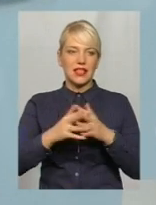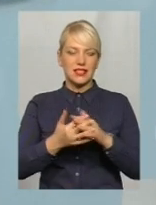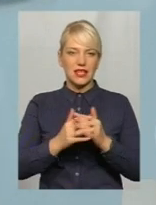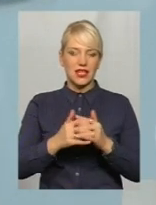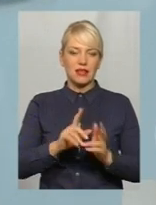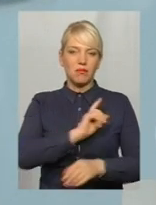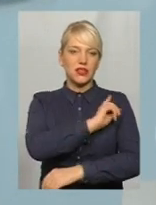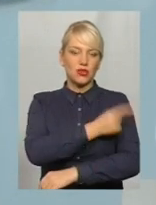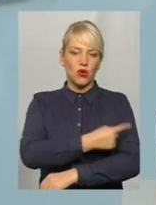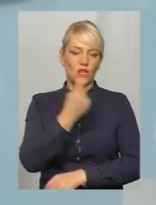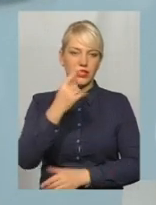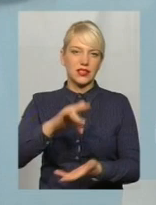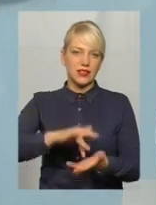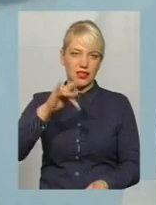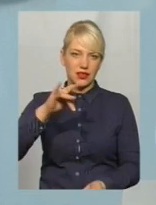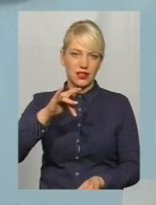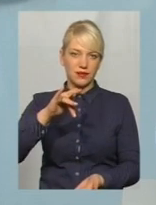якийсь один центр